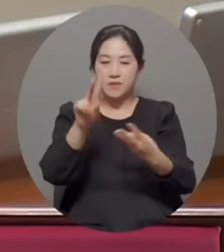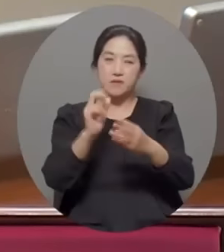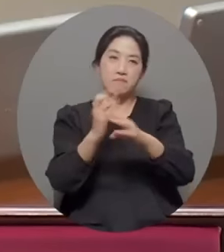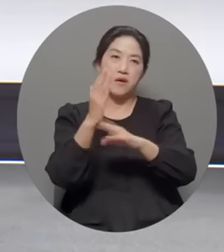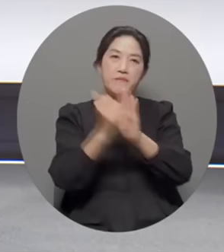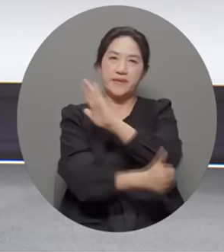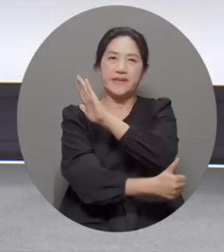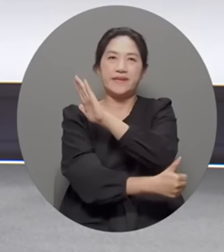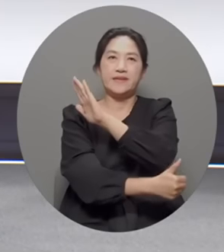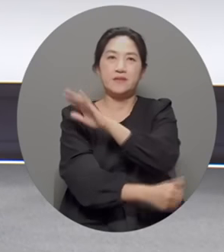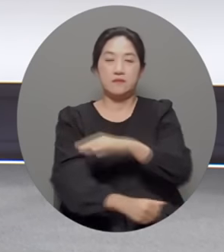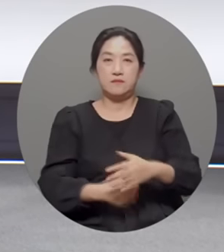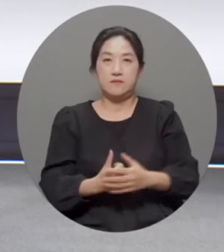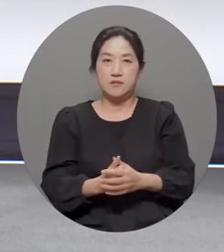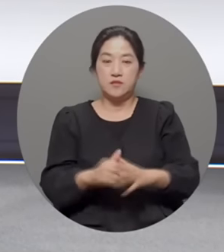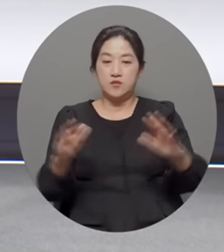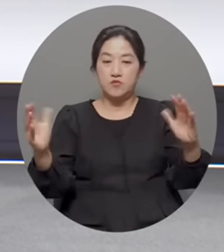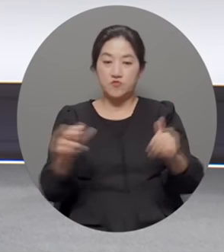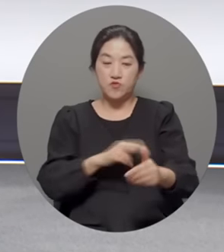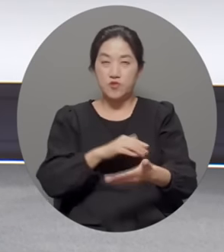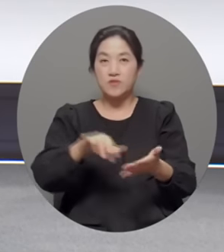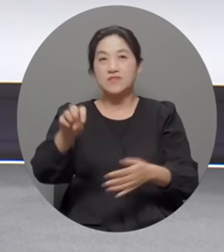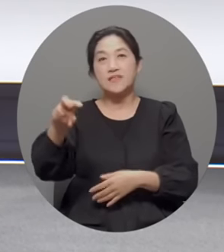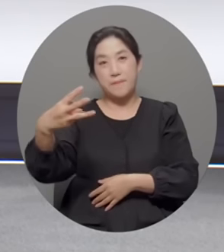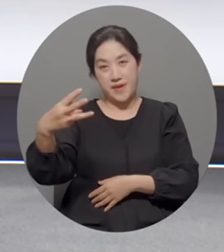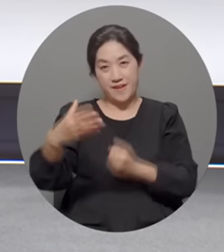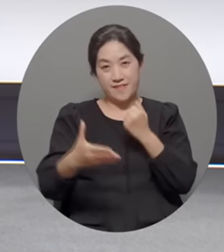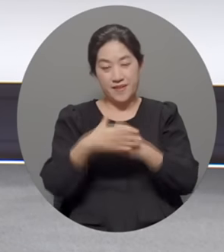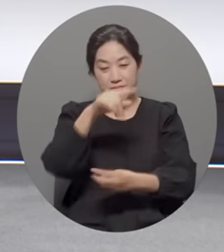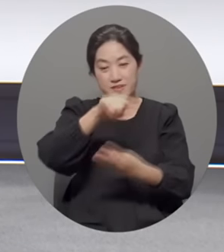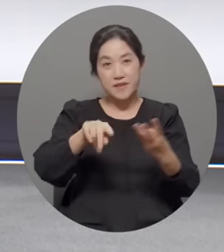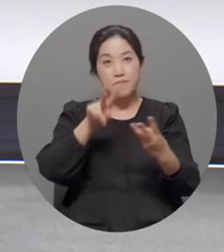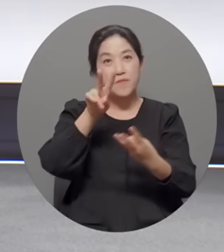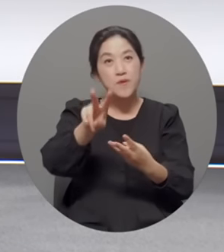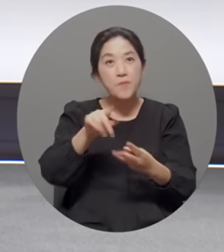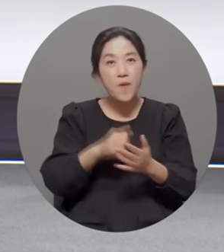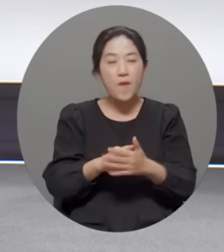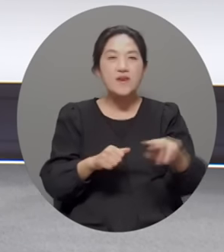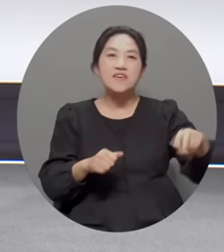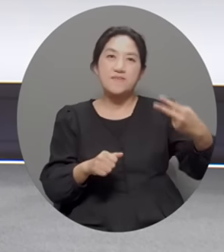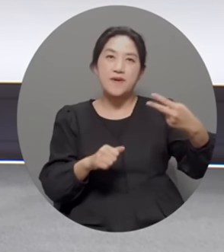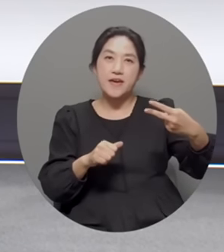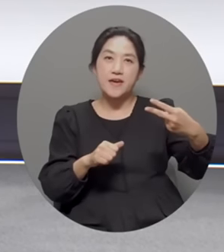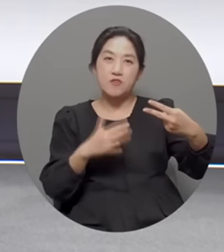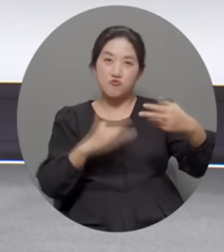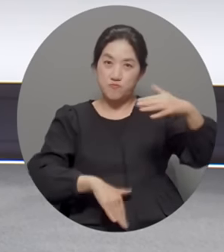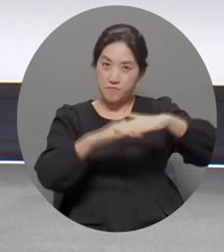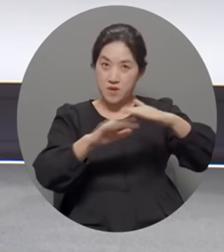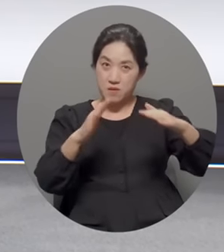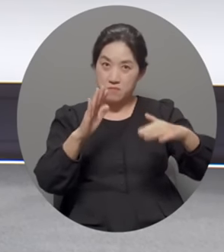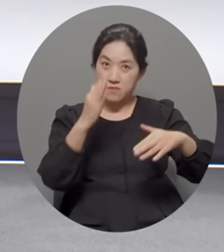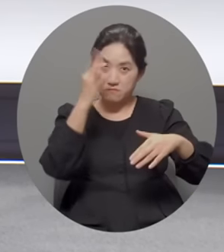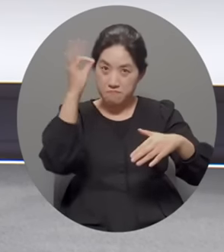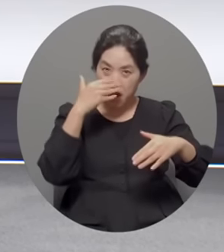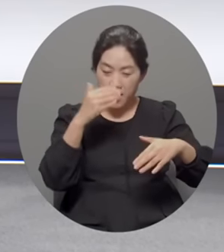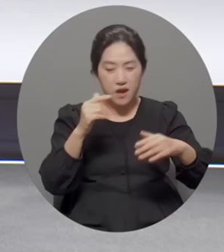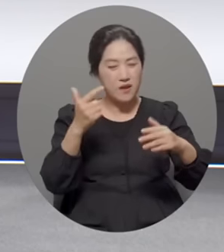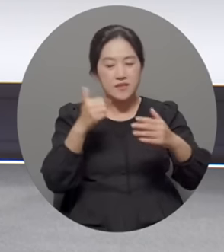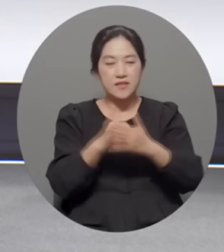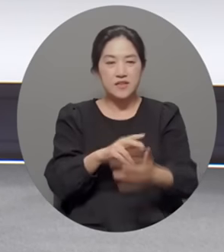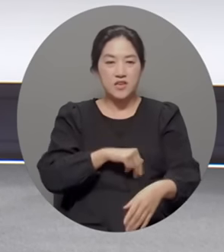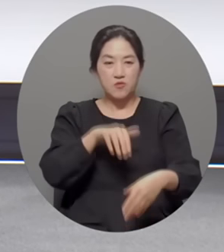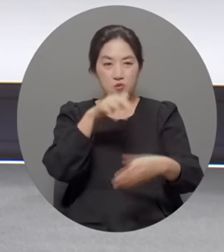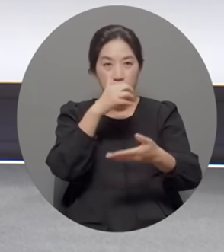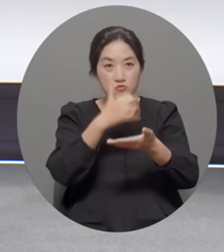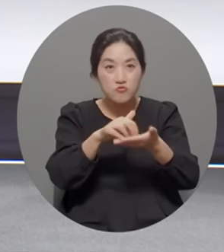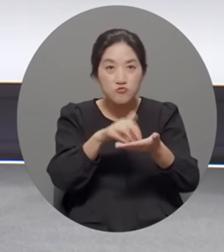못했습니다. 국회의원이 300명이니까 이 3분의 2인 200명을 채우면 되는 걸까요? 아닙니다. 일단 의원 수가 300명이